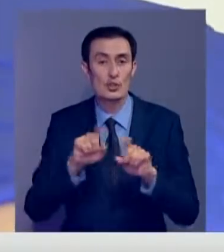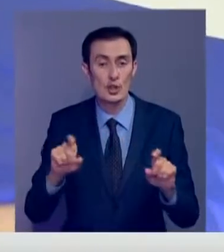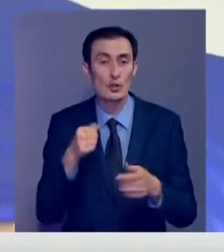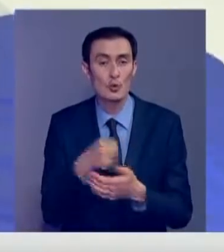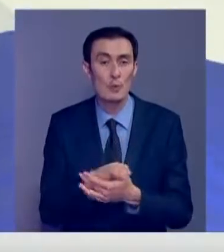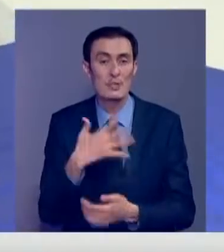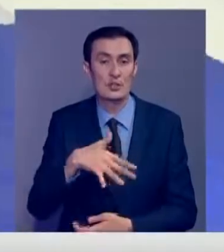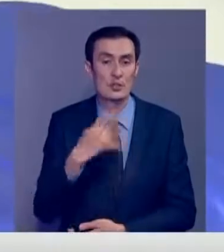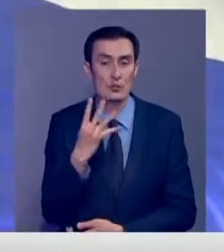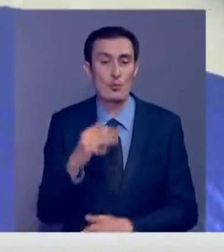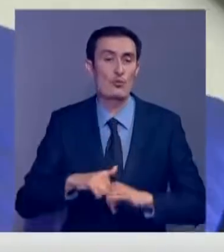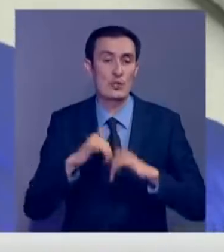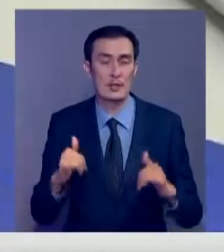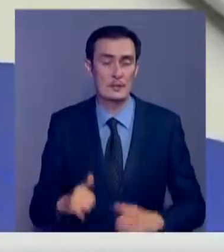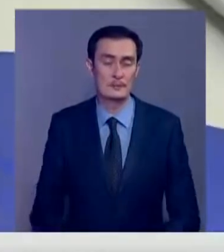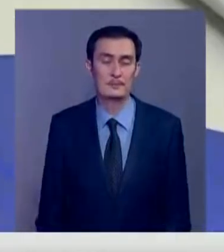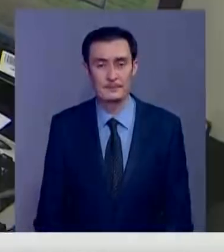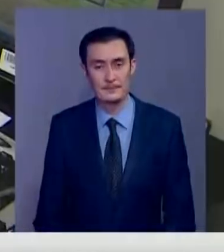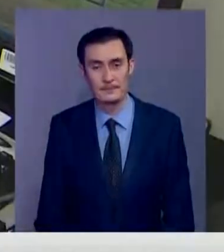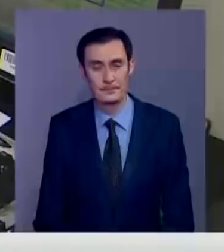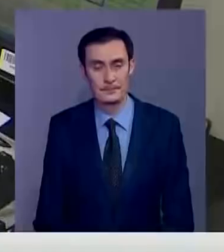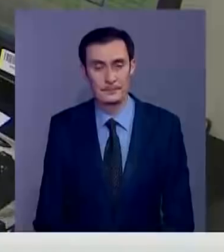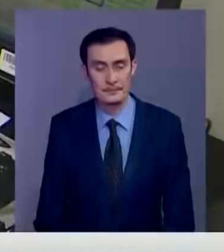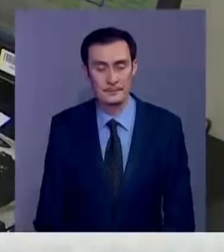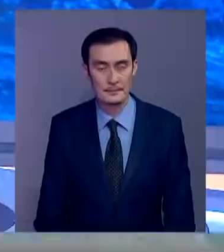увеличили до 54.